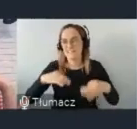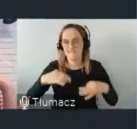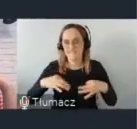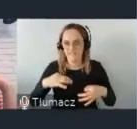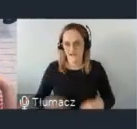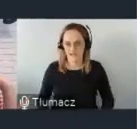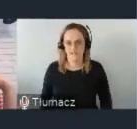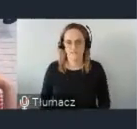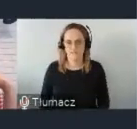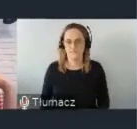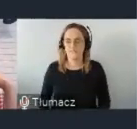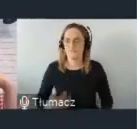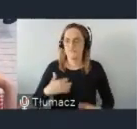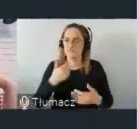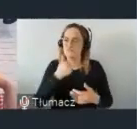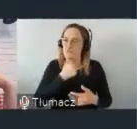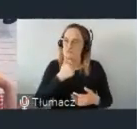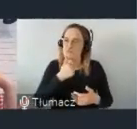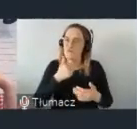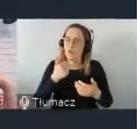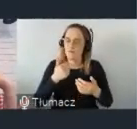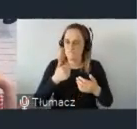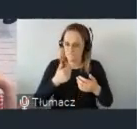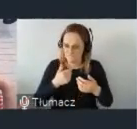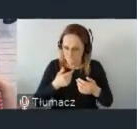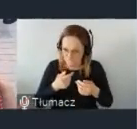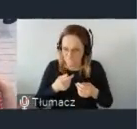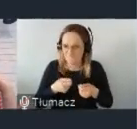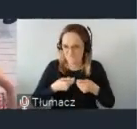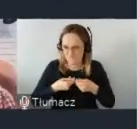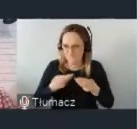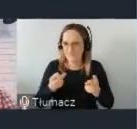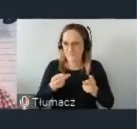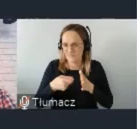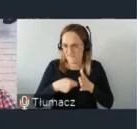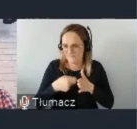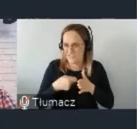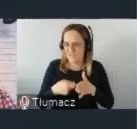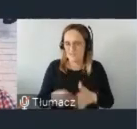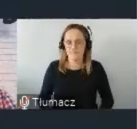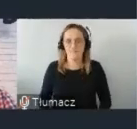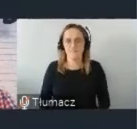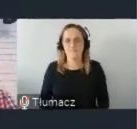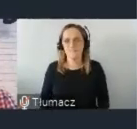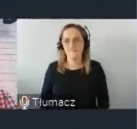Wam pokazać, spróbuję może puścić ten filmik, tylko teraz.